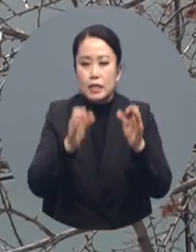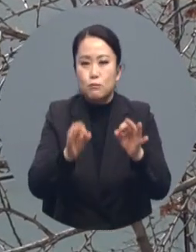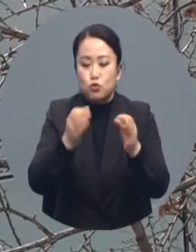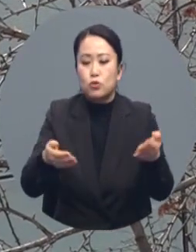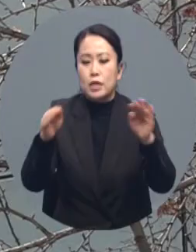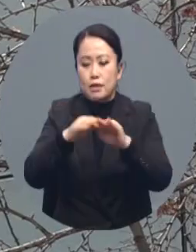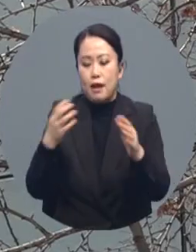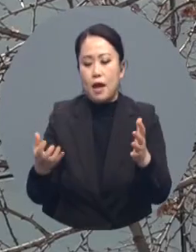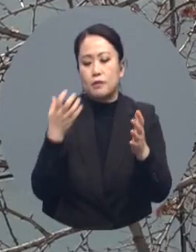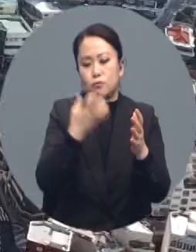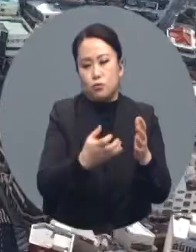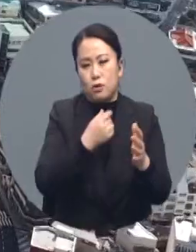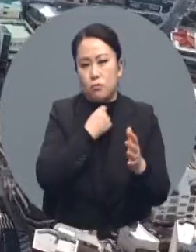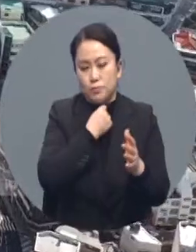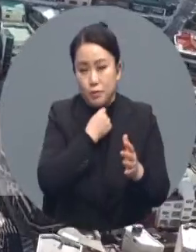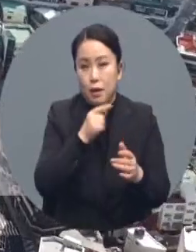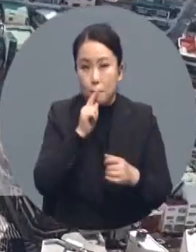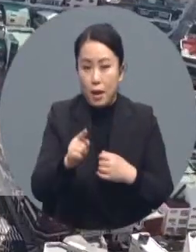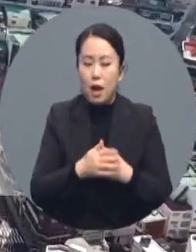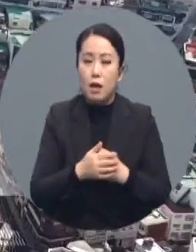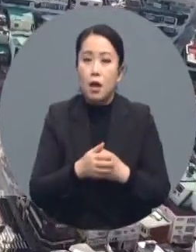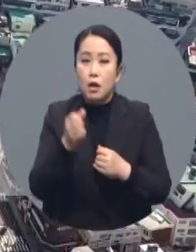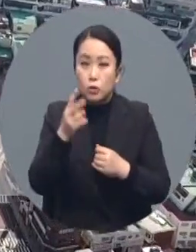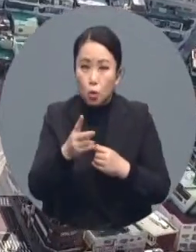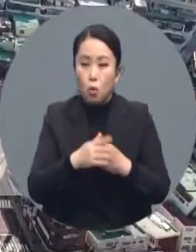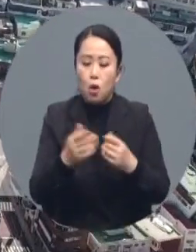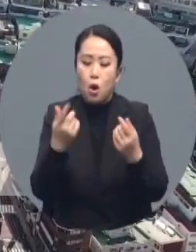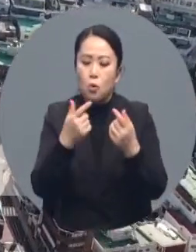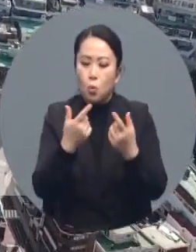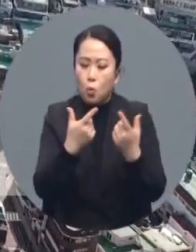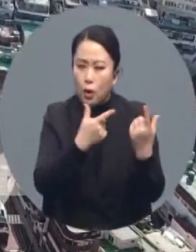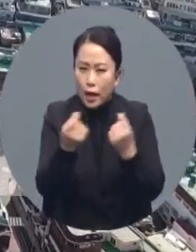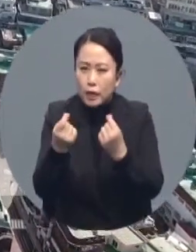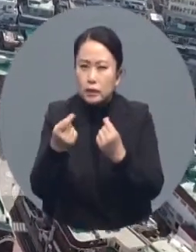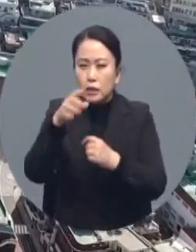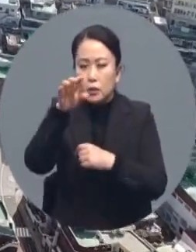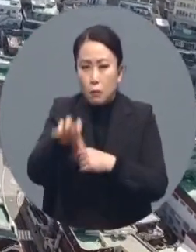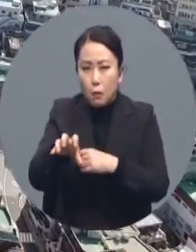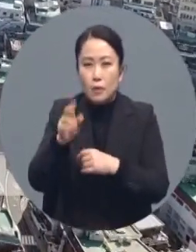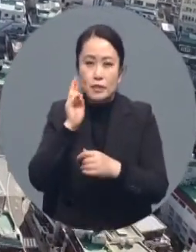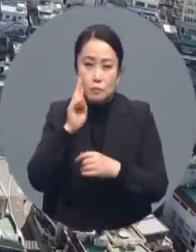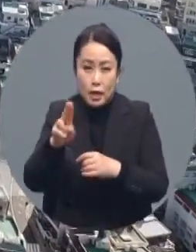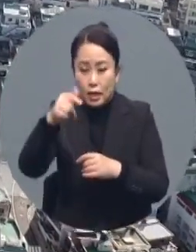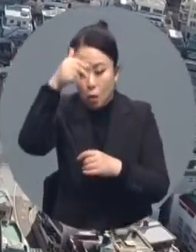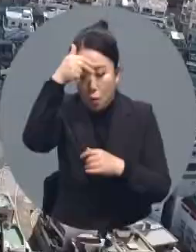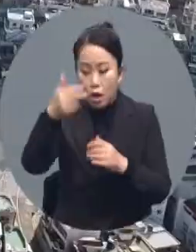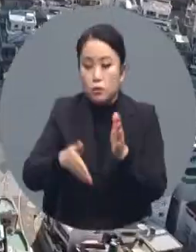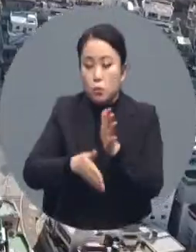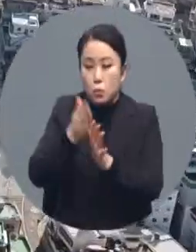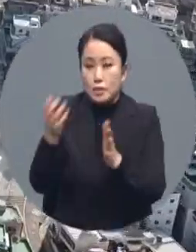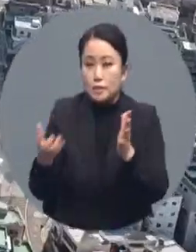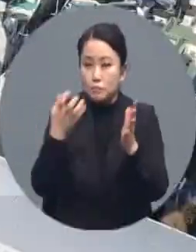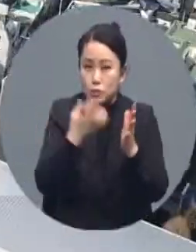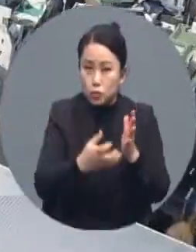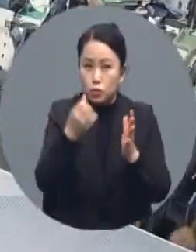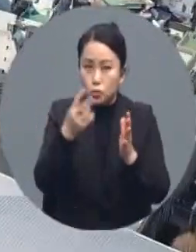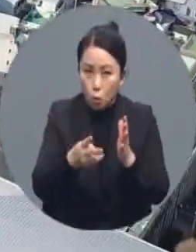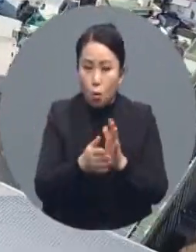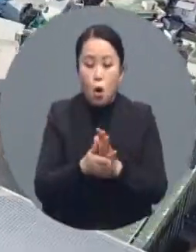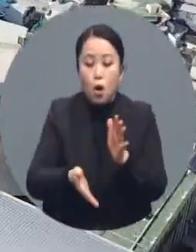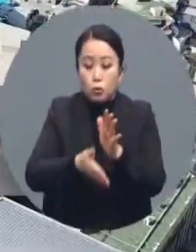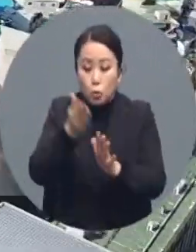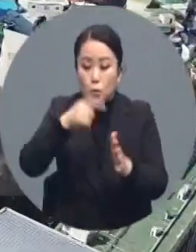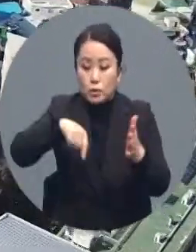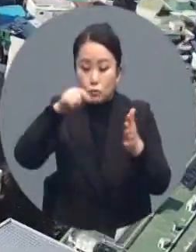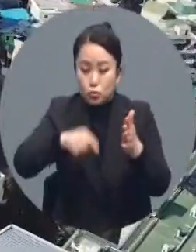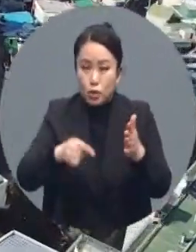혁신도시 추가 조성이 힘든 광역시의 경우 공동화 현상이 심각한 원도심 입주와 도심의 폐교 활용 방안도 검토되고